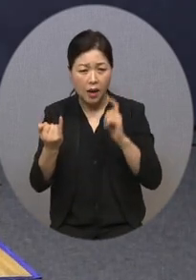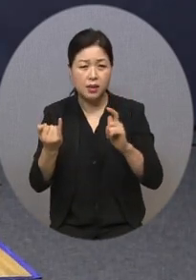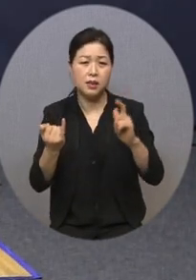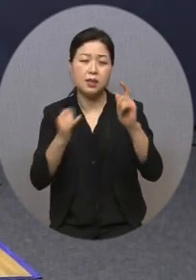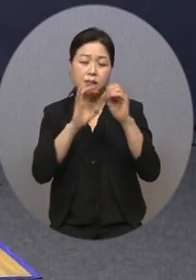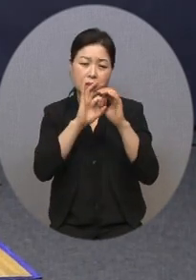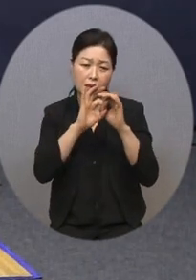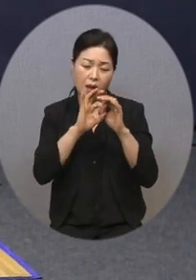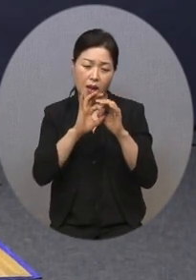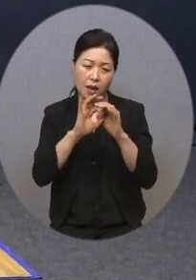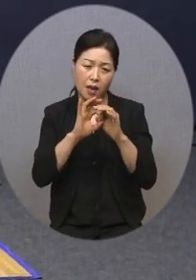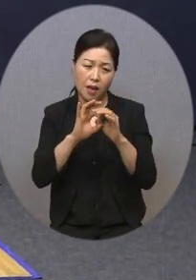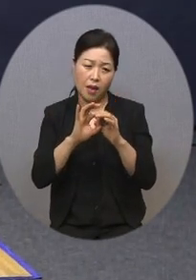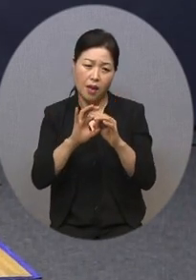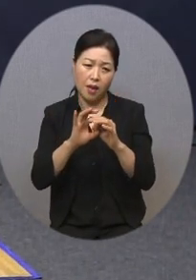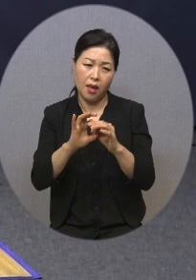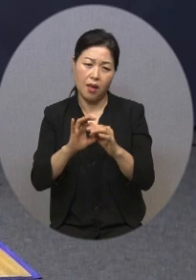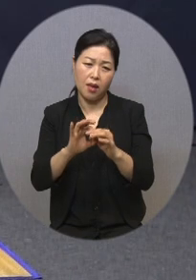그저